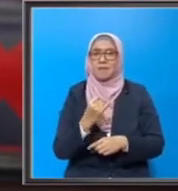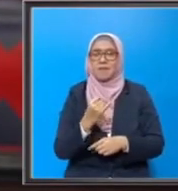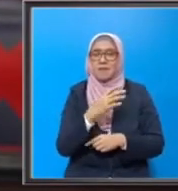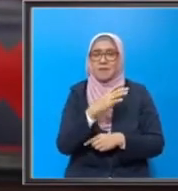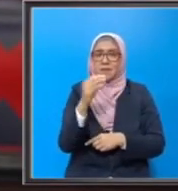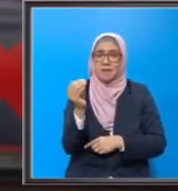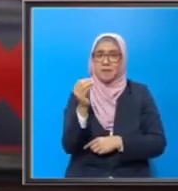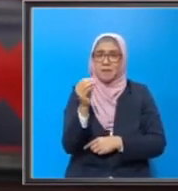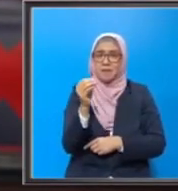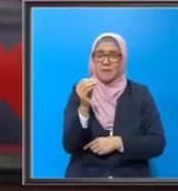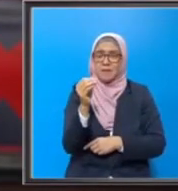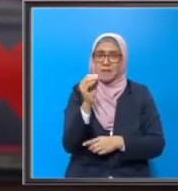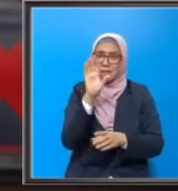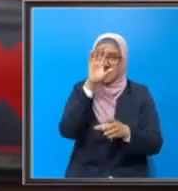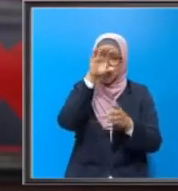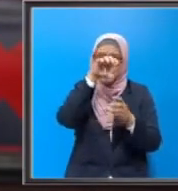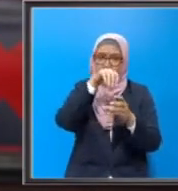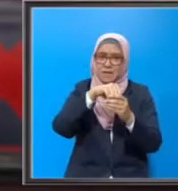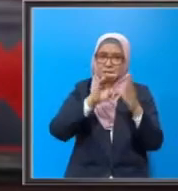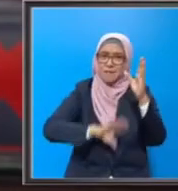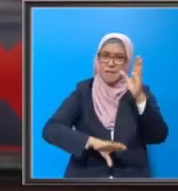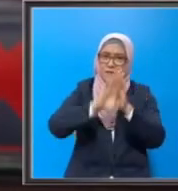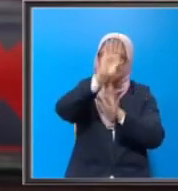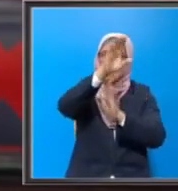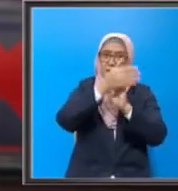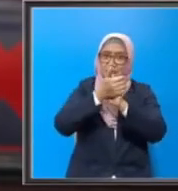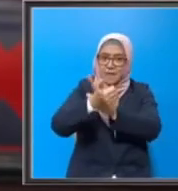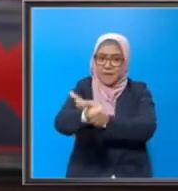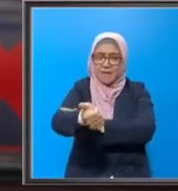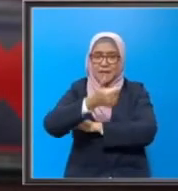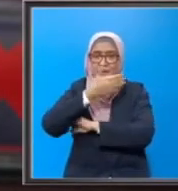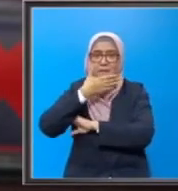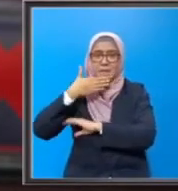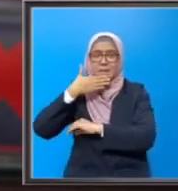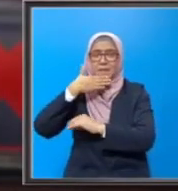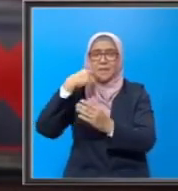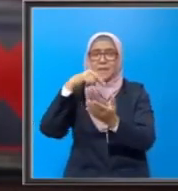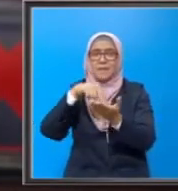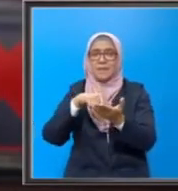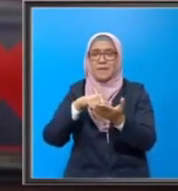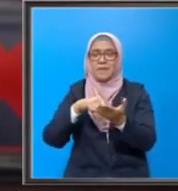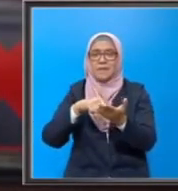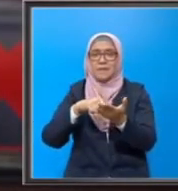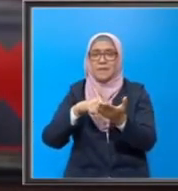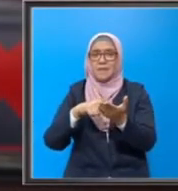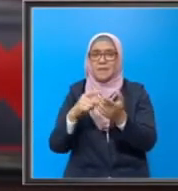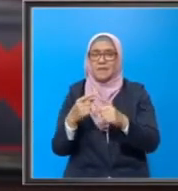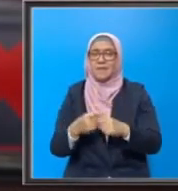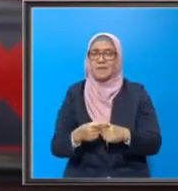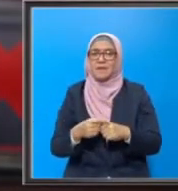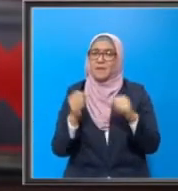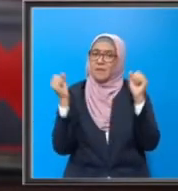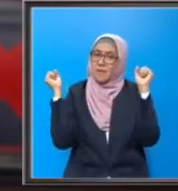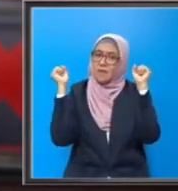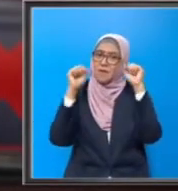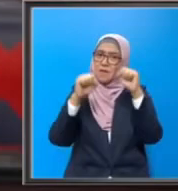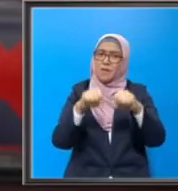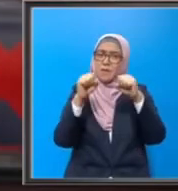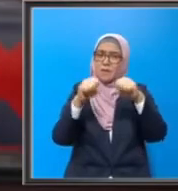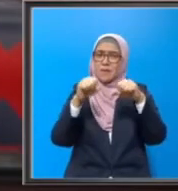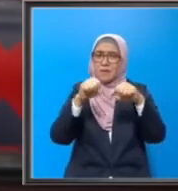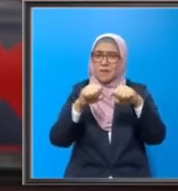Hai dimana dalam ah pembangunan kemarin beliau nih satu yang kursi ke boleh pasaran graduan latihan